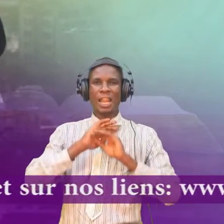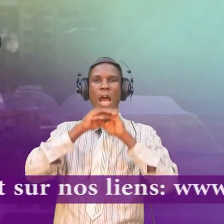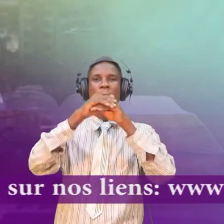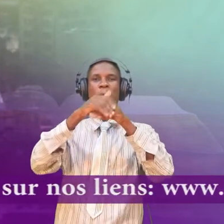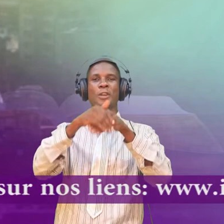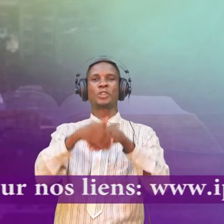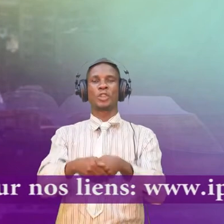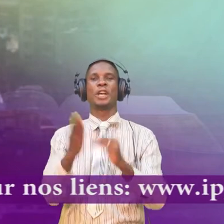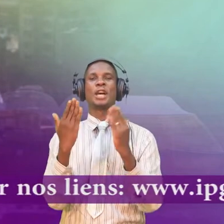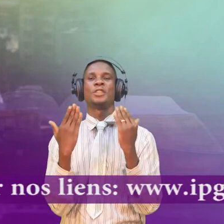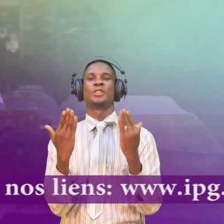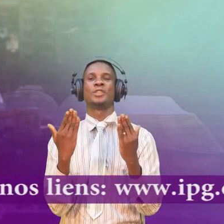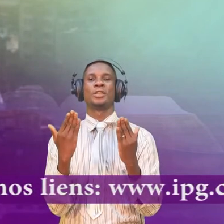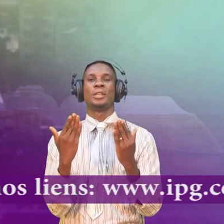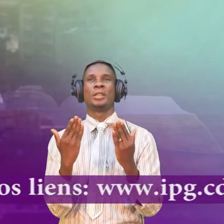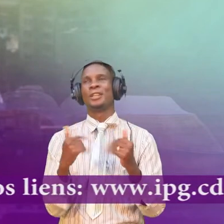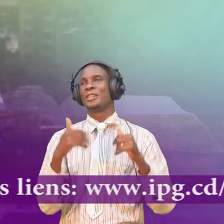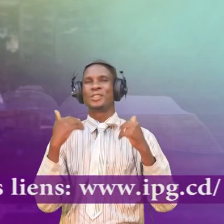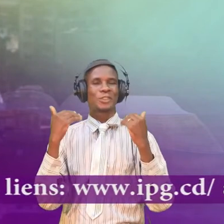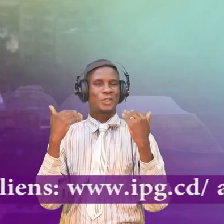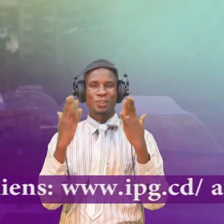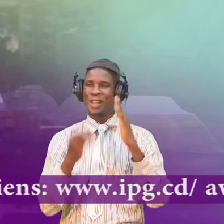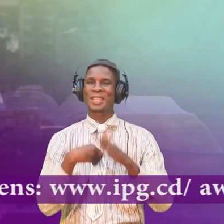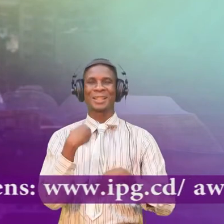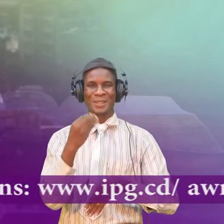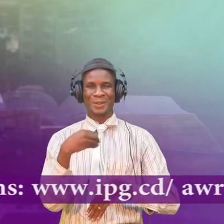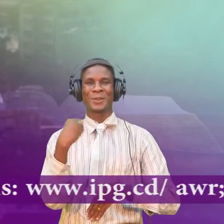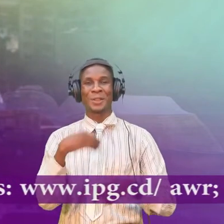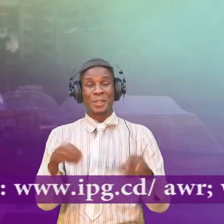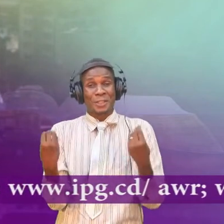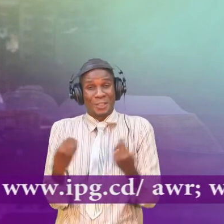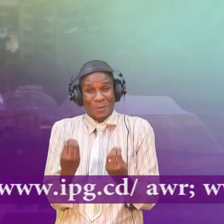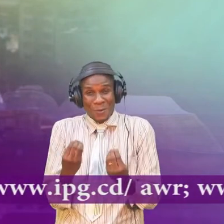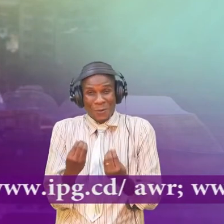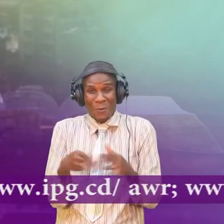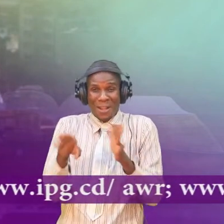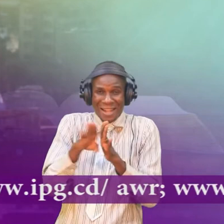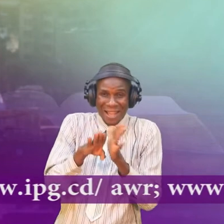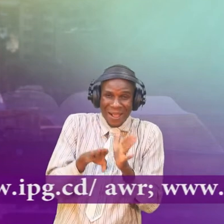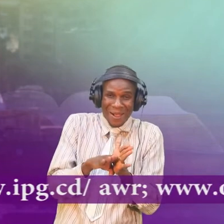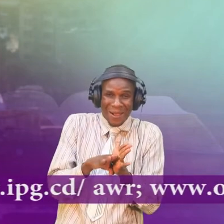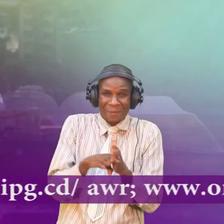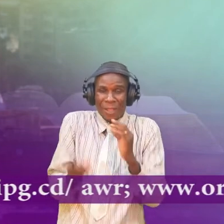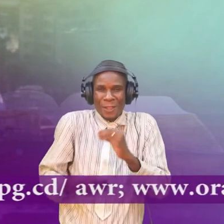huu unatoka kwa Mungu. Ni yeye peke yake ametupa wokovu.